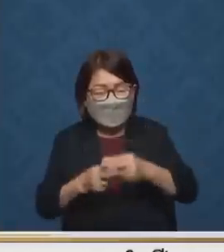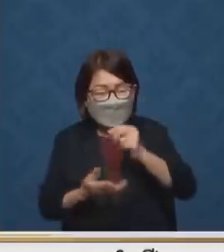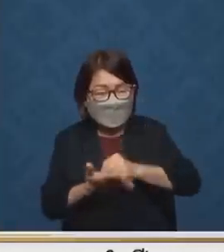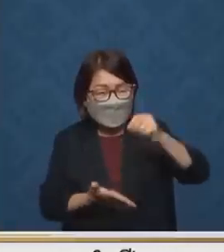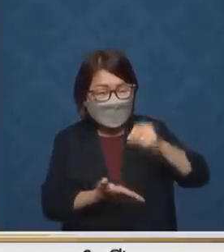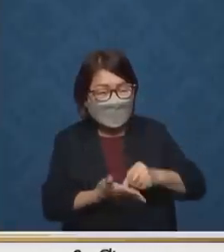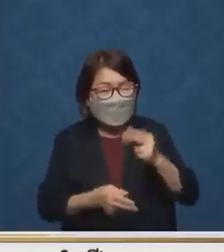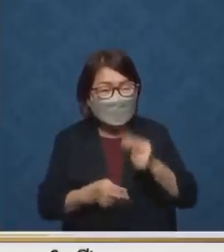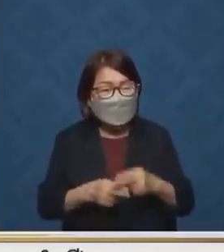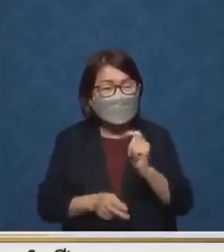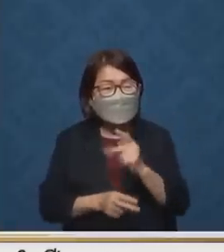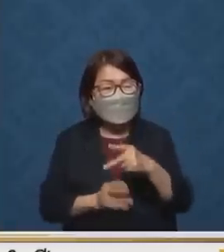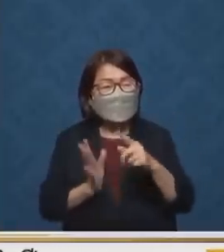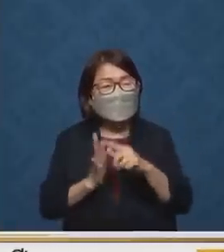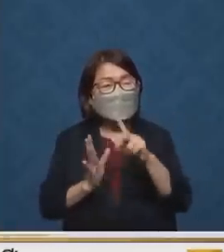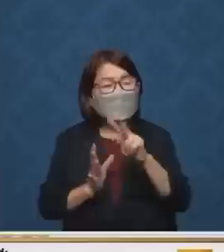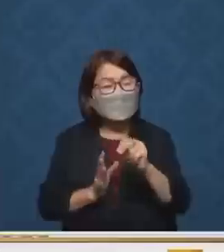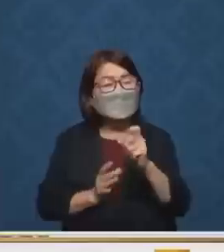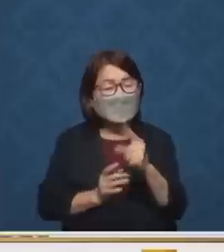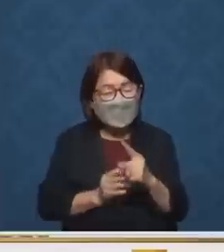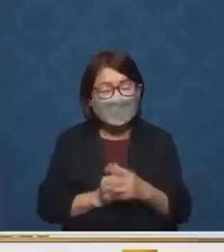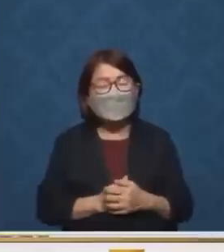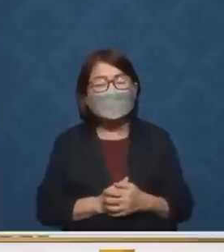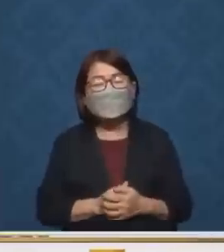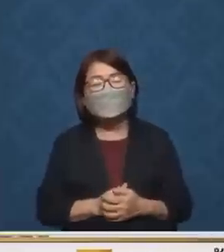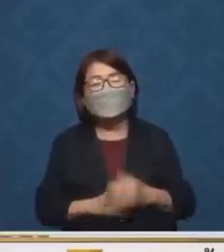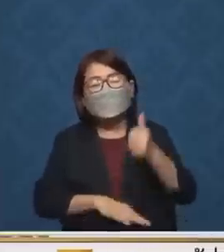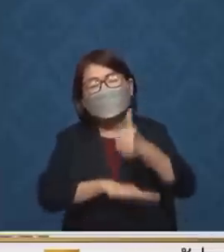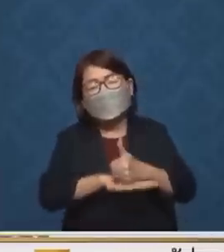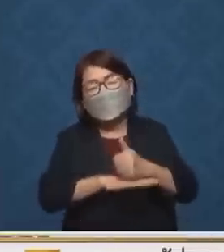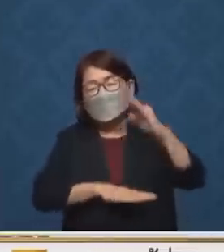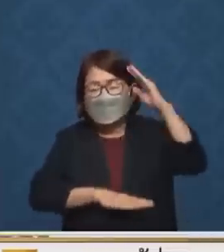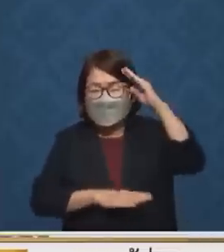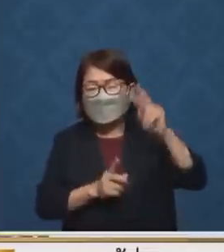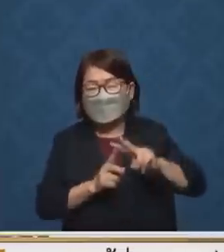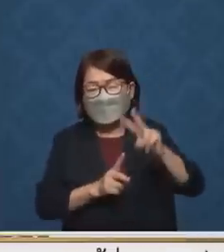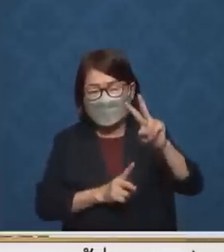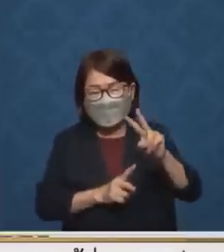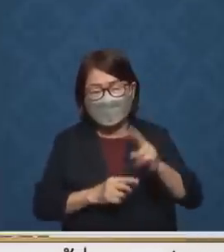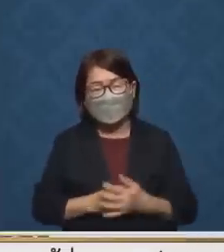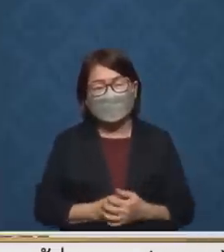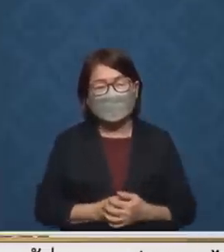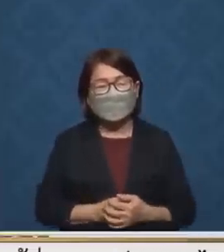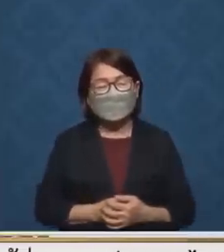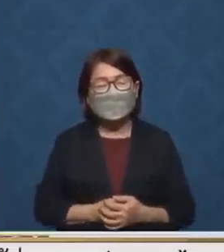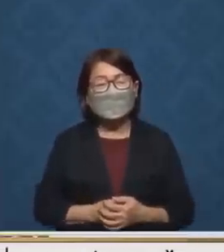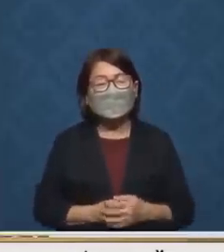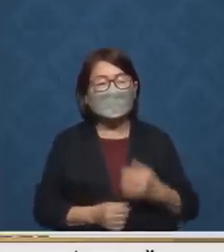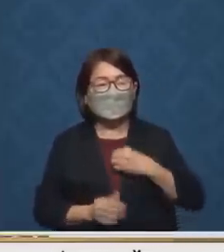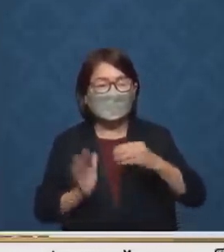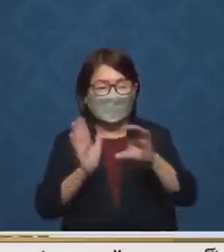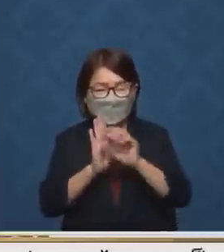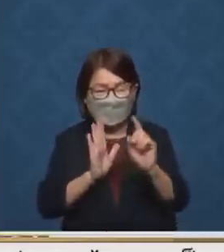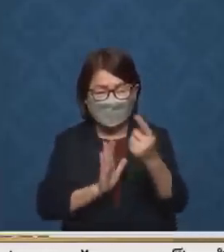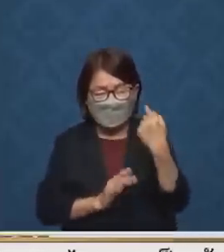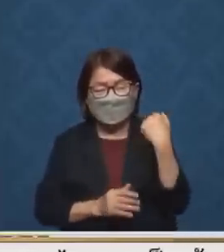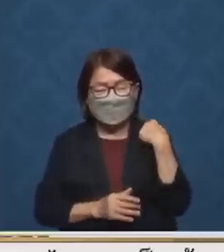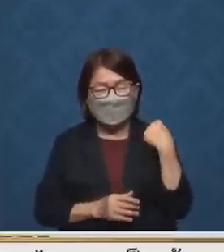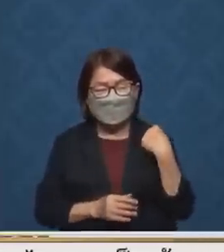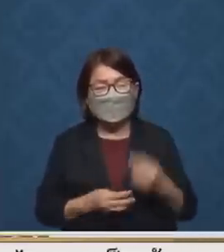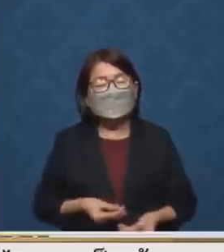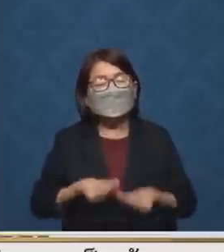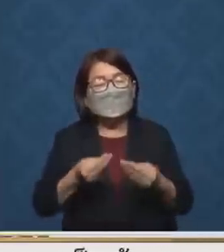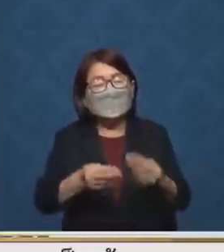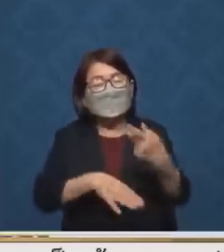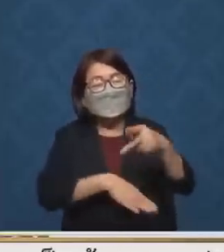ลโทร ทัimentos วงชอุมไปทัพพากสองธรรทนครัผมมีคลิปอีกหนึคลปที่จะบอก